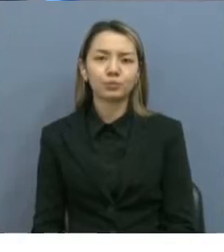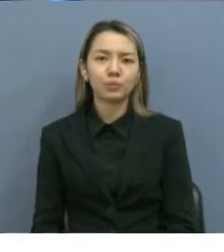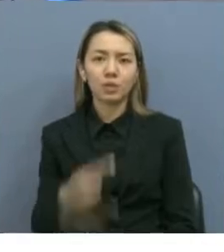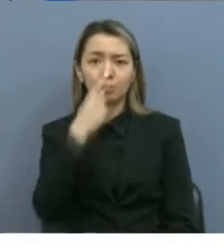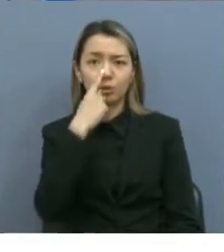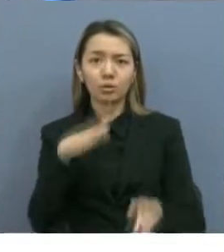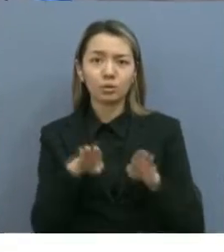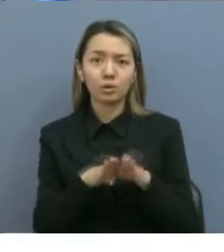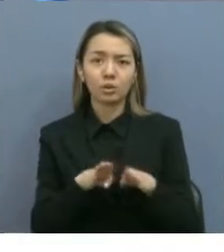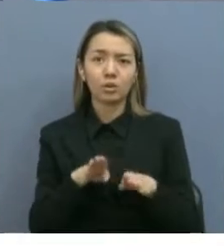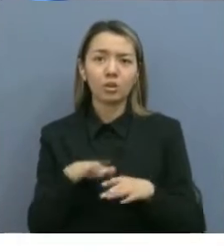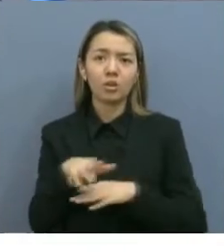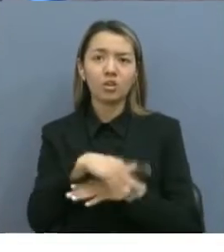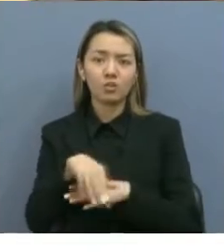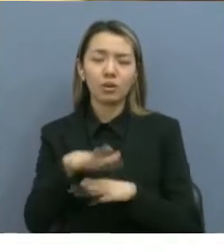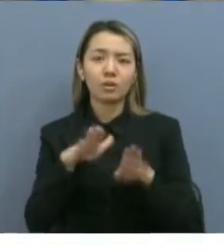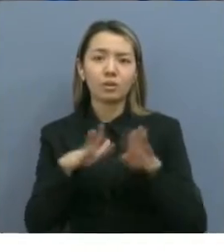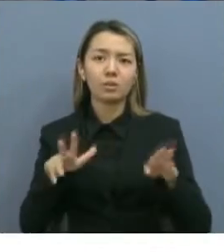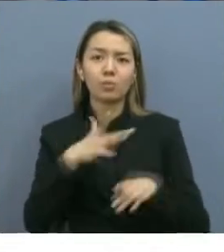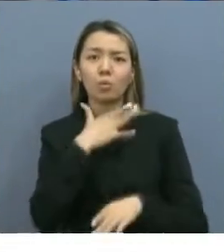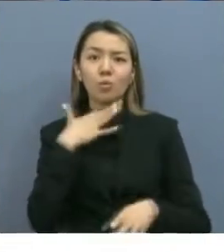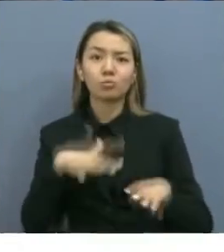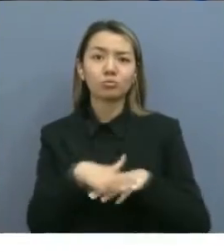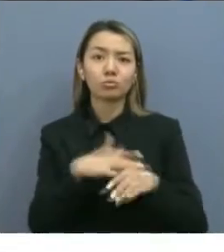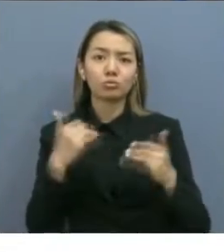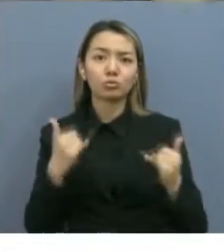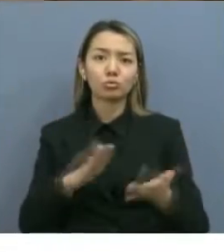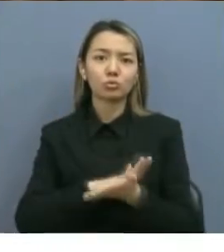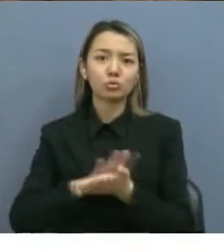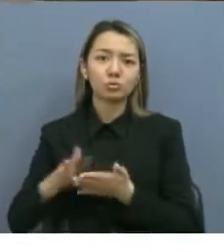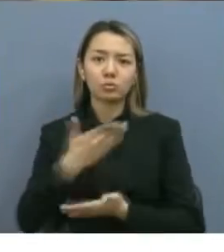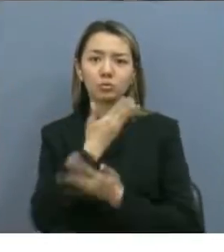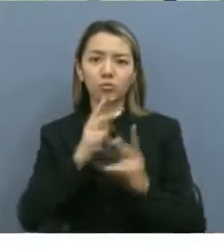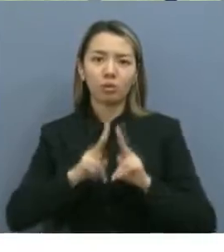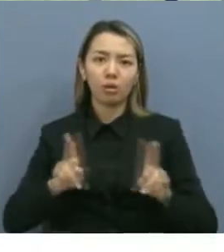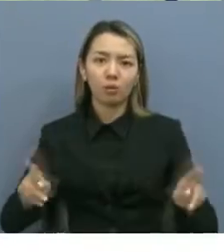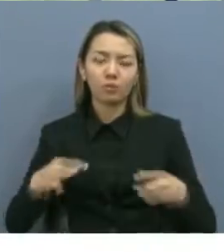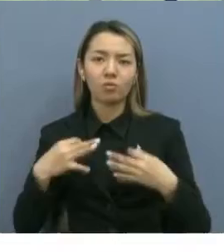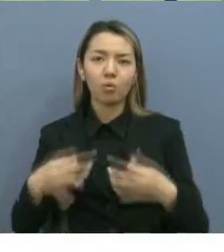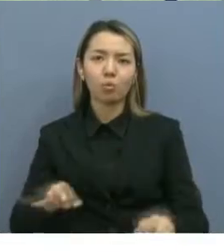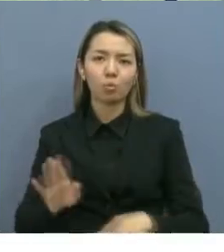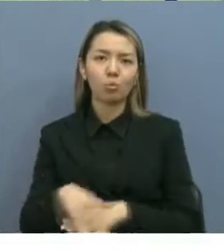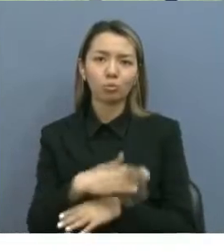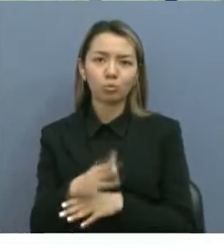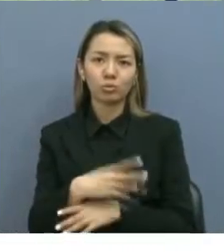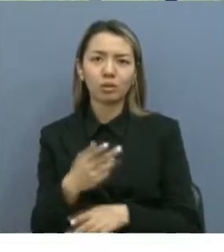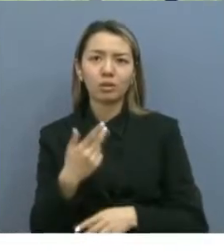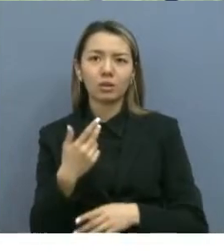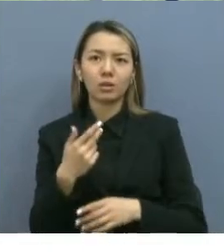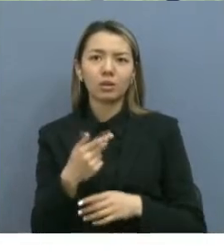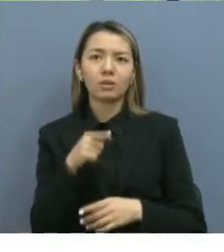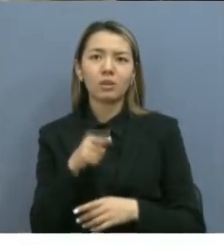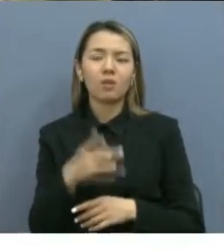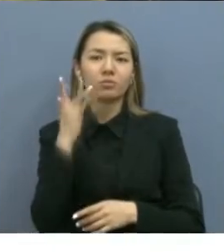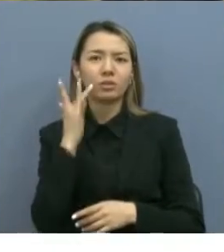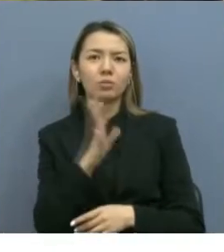Жұрдағына мұнаткеншектердің маңында балалардың қарасы көбеді, ал бүгін тым-тырыс, барлық ойын алаңдары бос тұр. Балалардың күлкісі үзілмейтін бұл